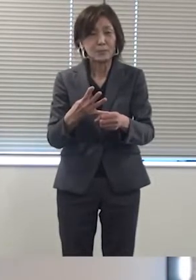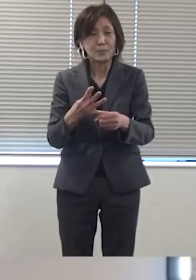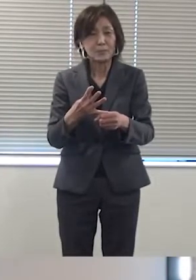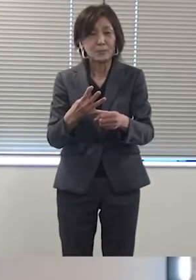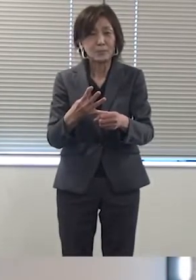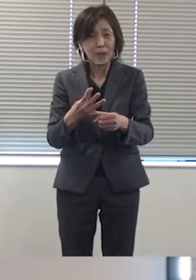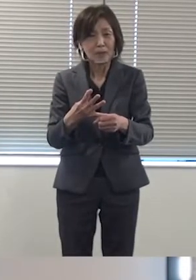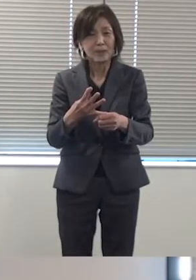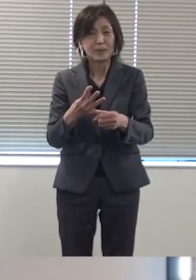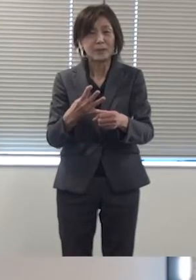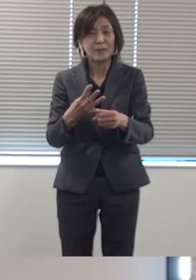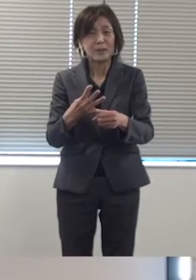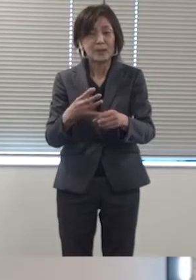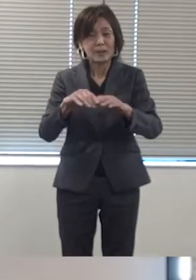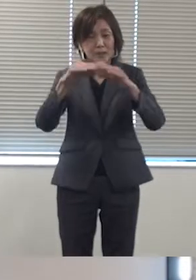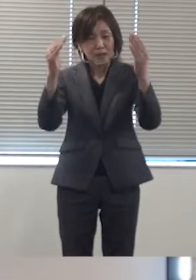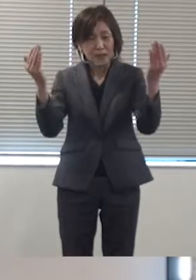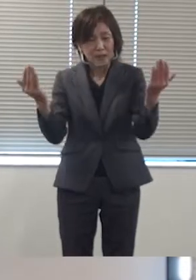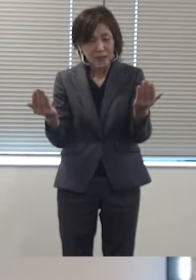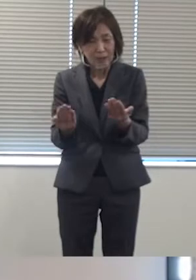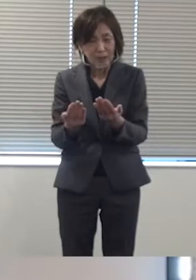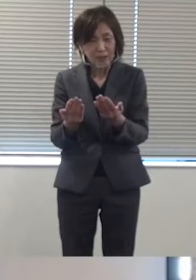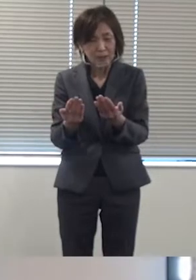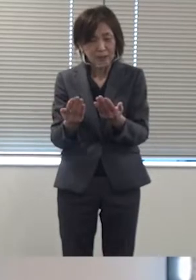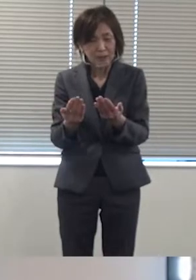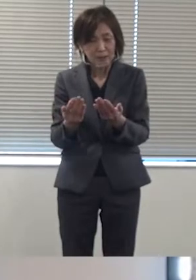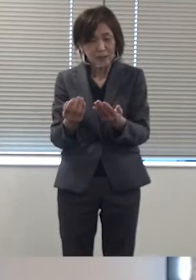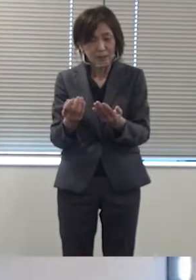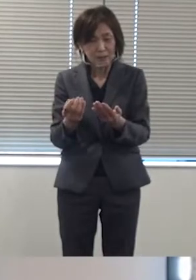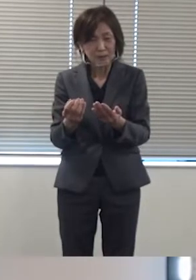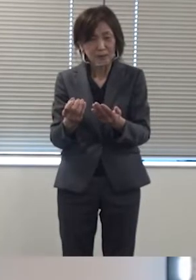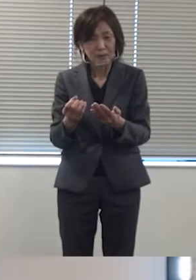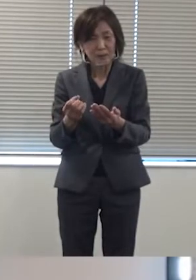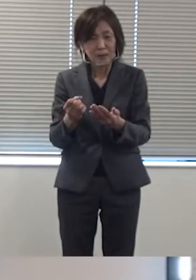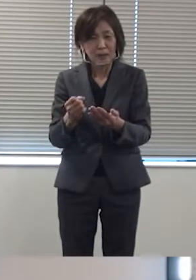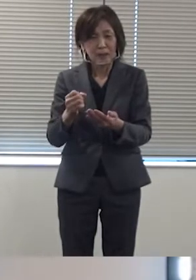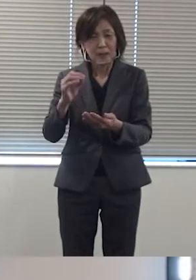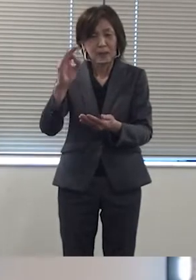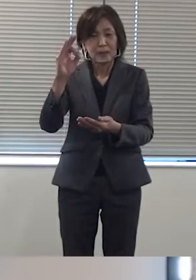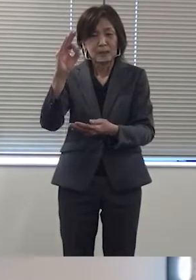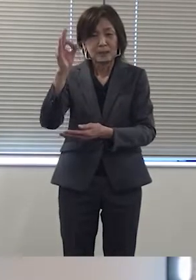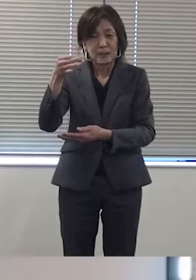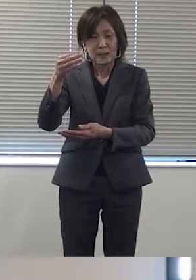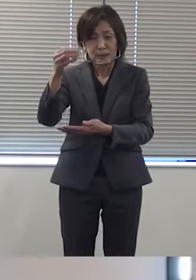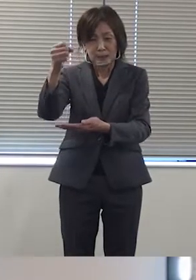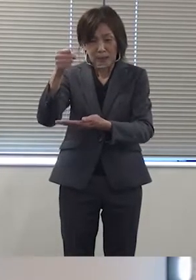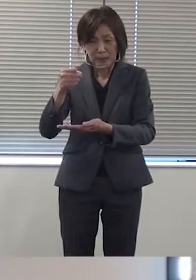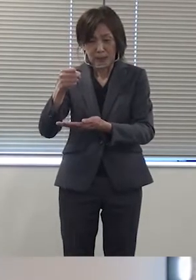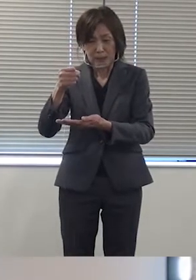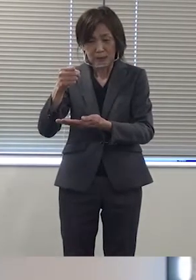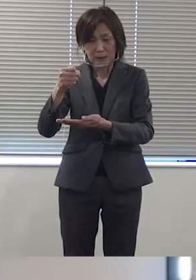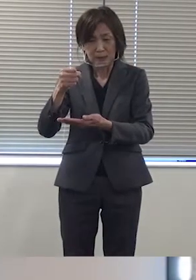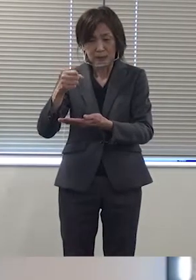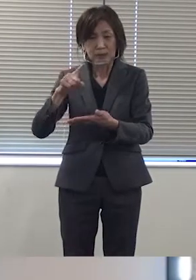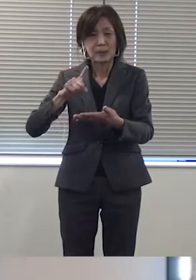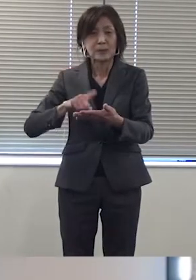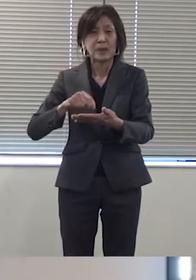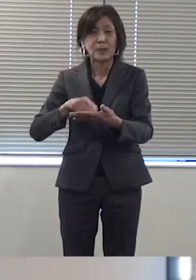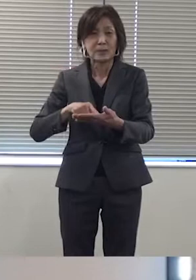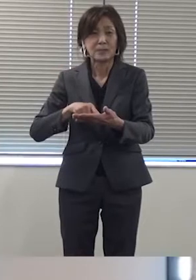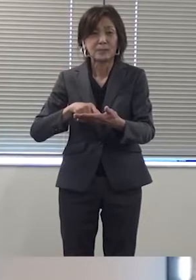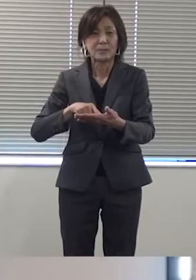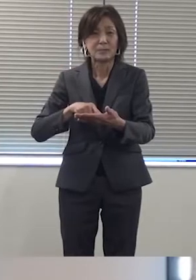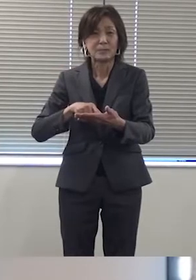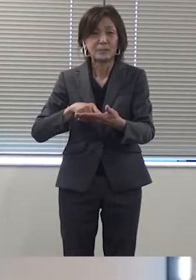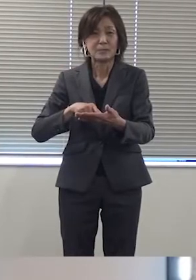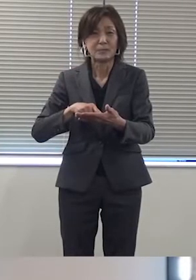ので、令和4年度当初予算で財政調整基金等が全部吐き出しております。約40億で